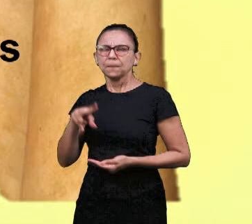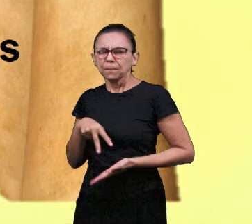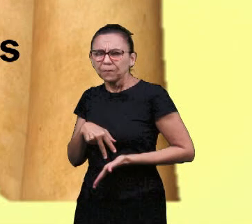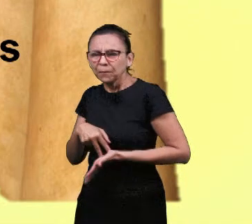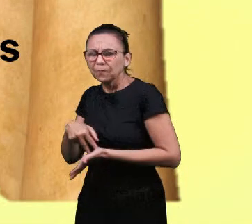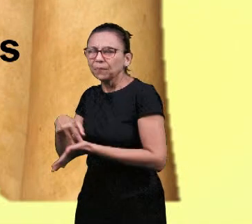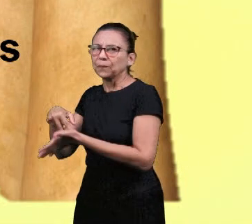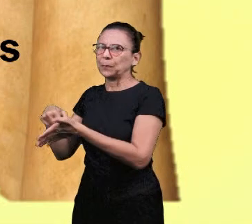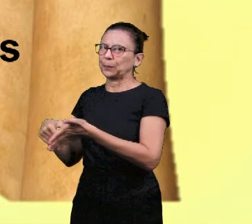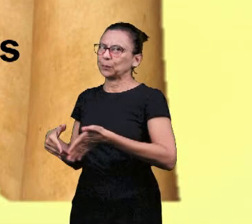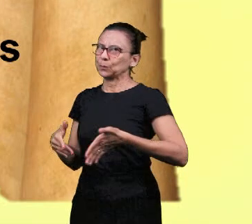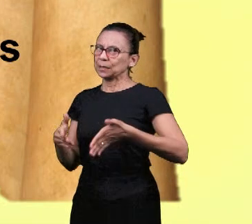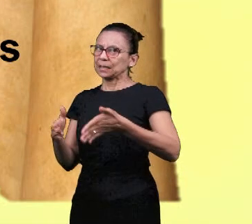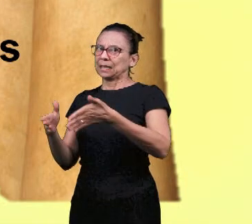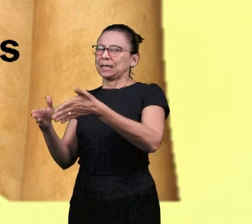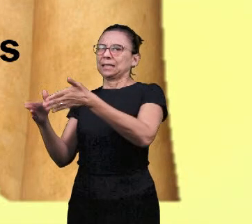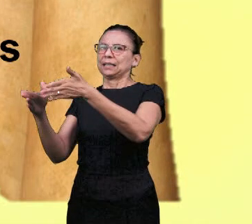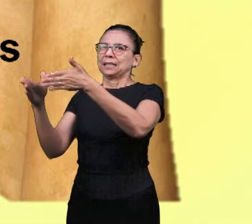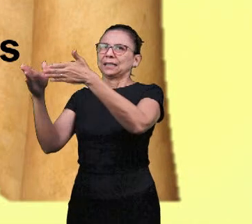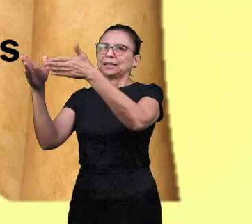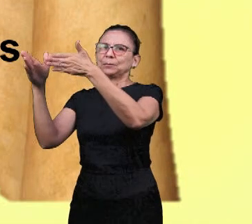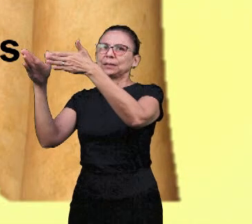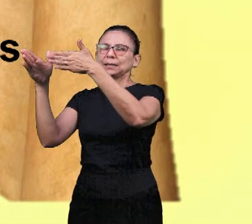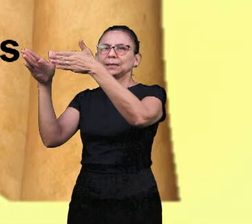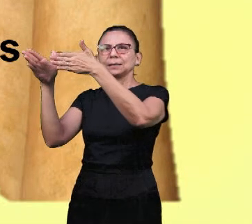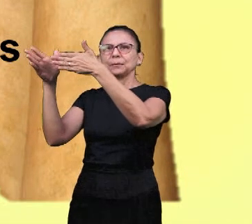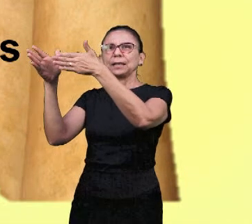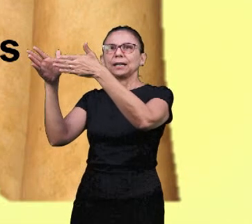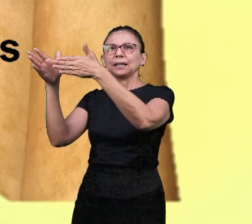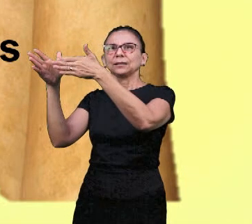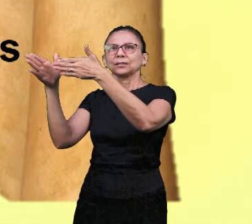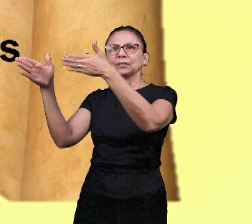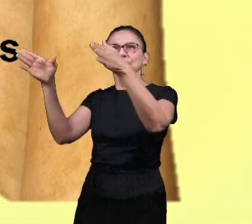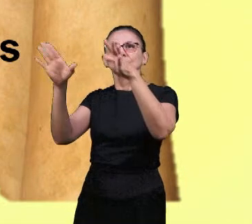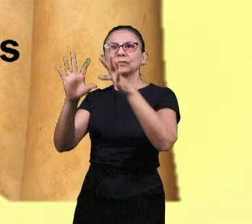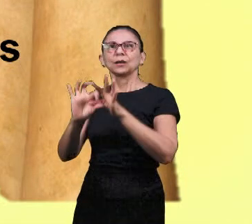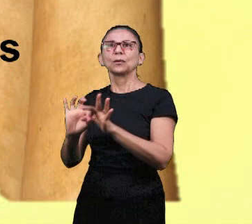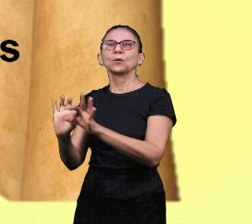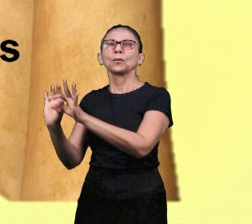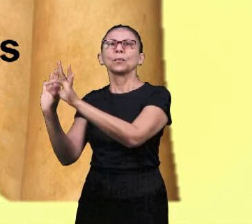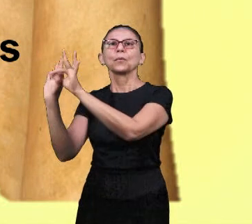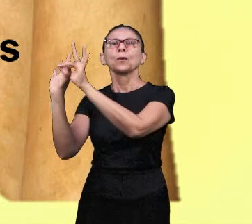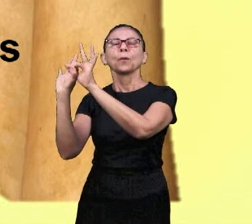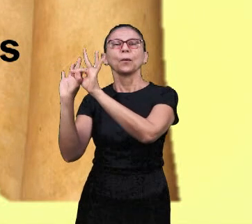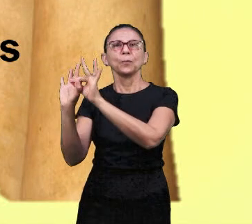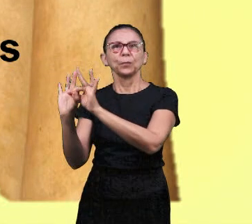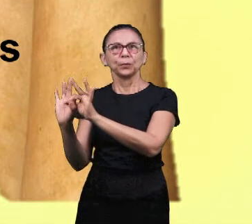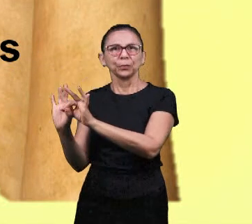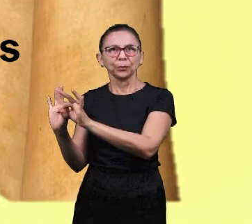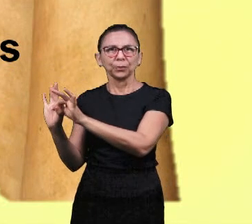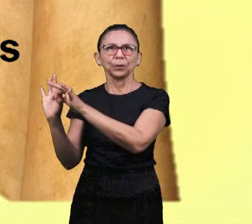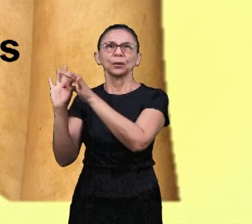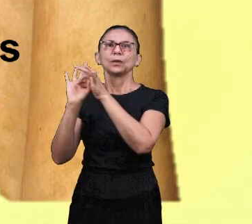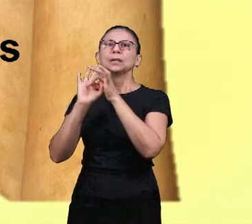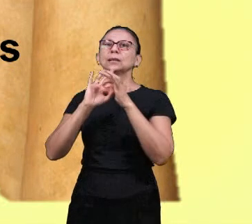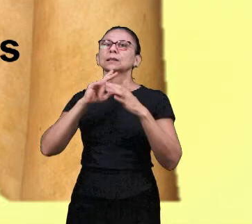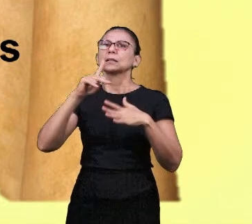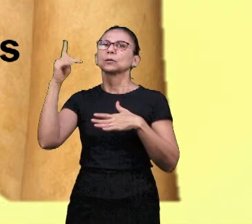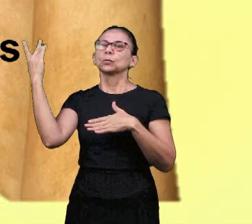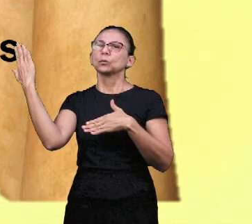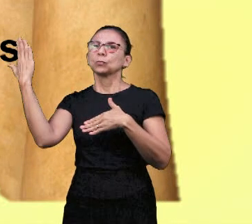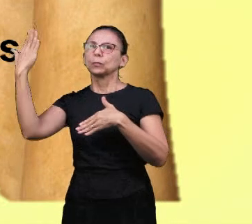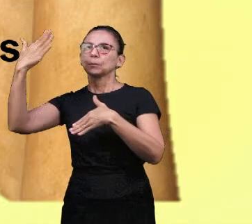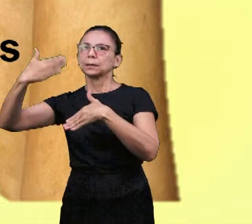lui, vous approchez de lui aussi, le Seigneur, de devant vous, il va enlever toutes